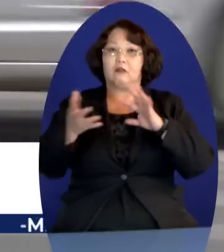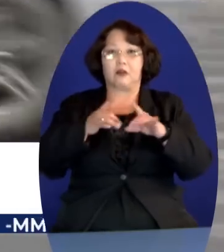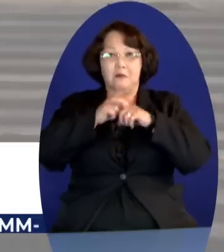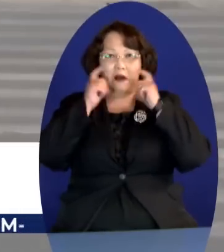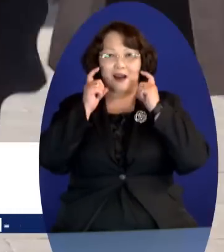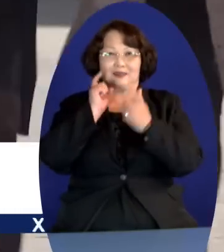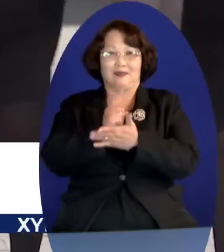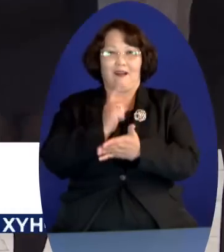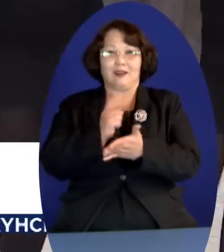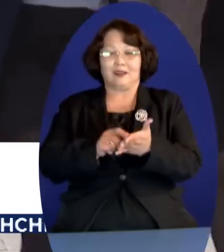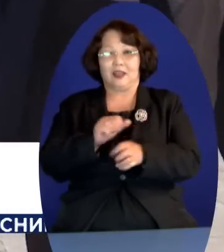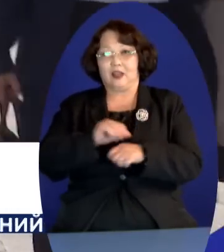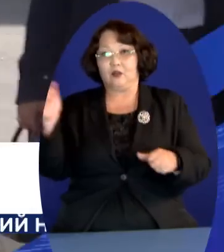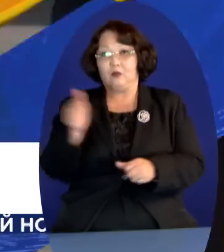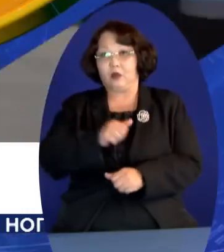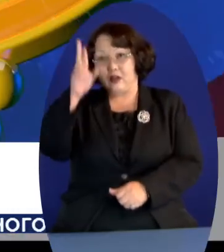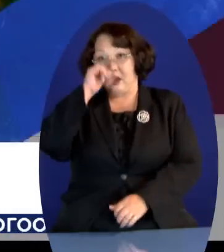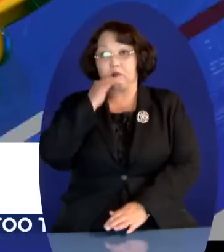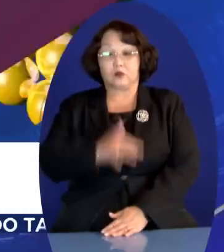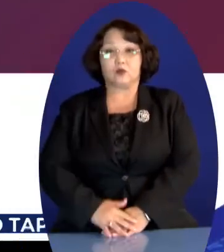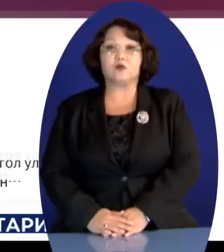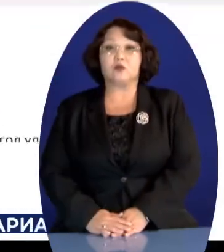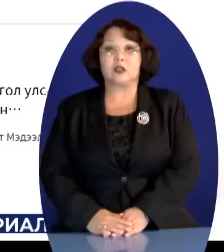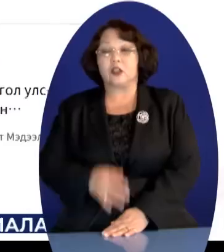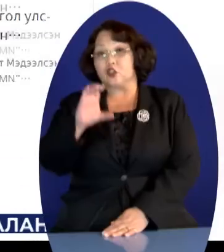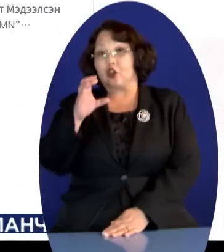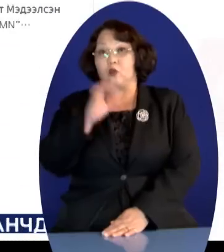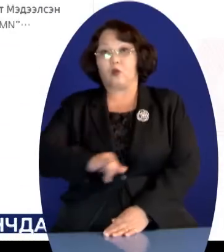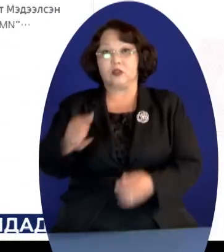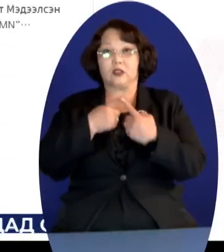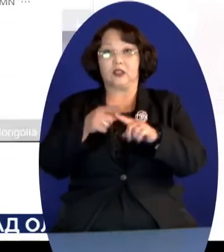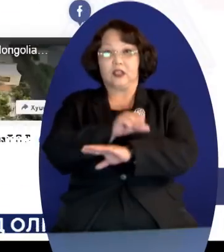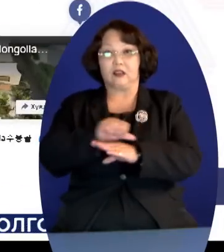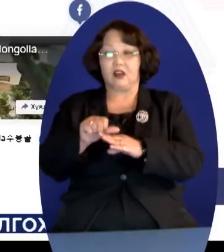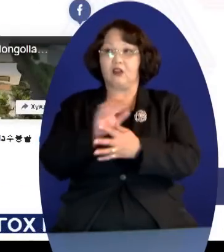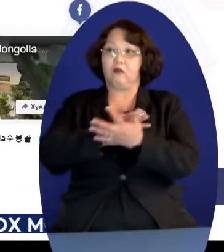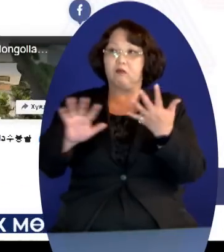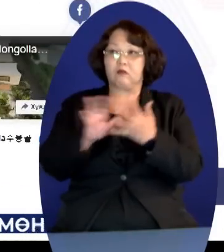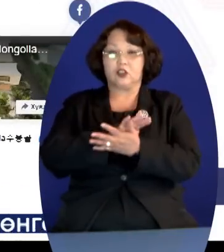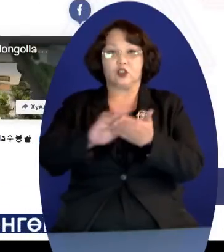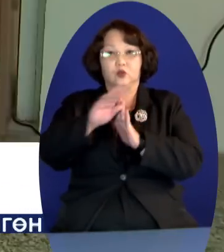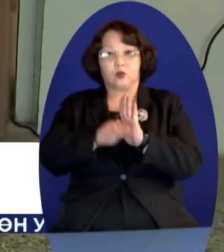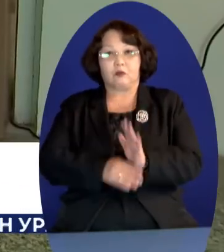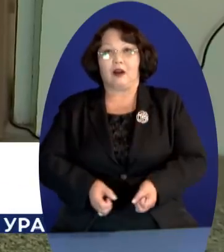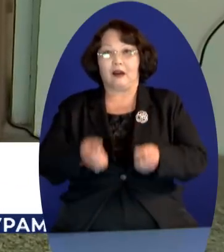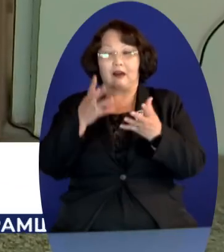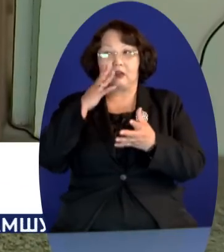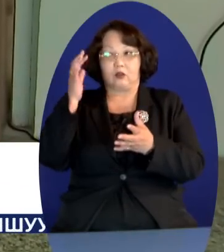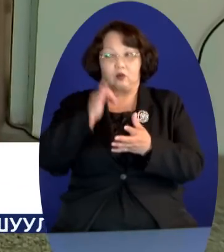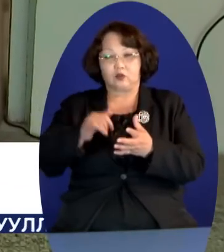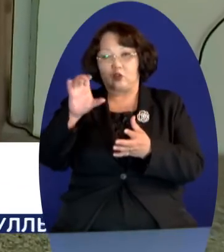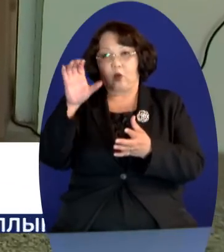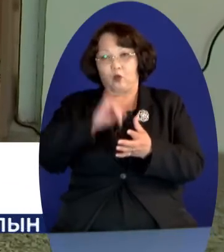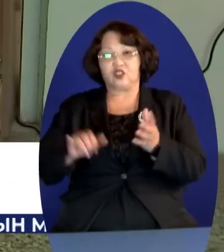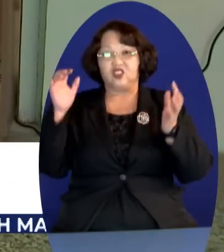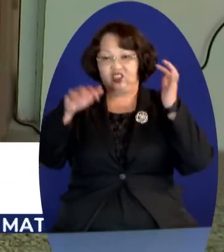тогтмол зөвхөн эрүүл мэндийн яам зөвлөж байна. Бүгд найрамдах Солонгос улсын хилээ нэвтрэх шин журам гарсан байна. Энэ журамд гадаадаас тус улсад ирж байгаа бүх